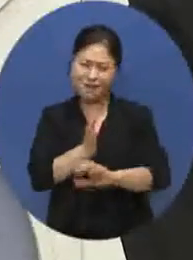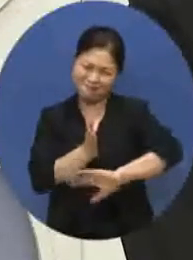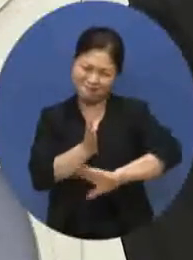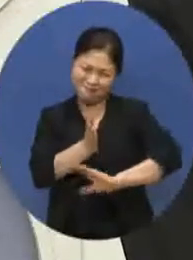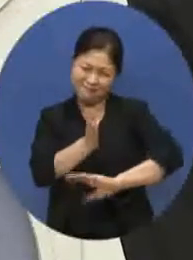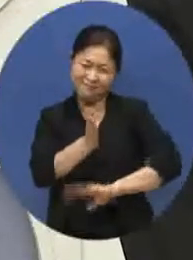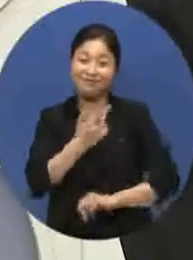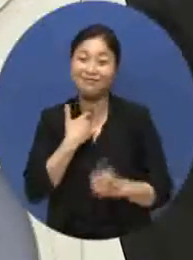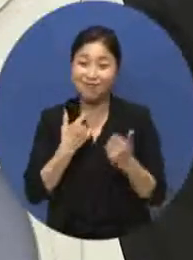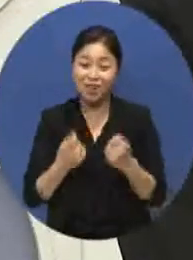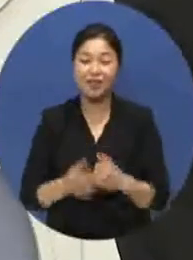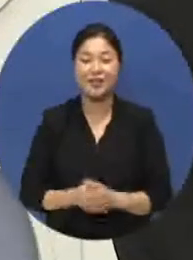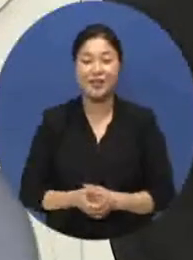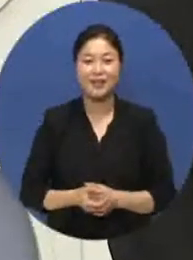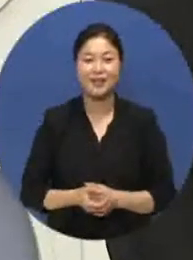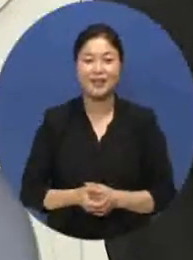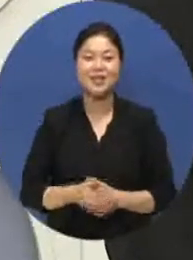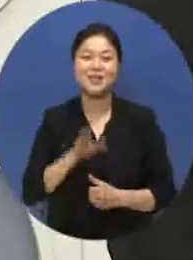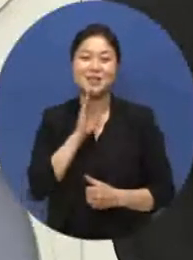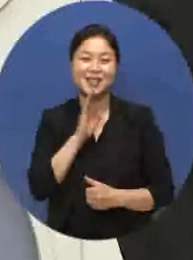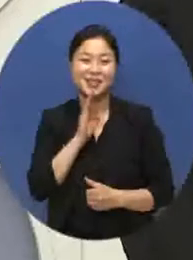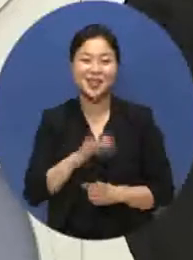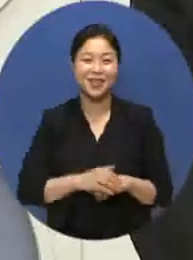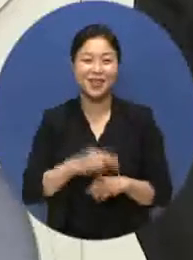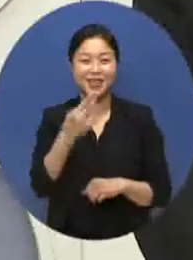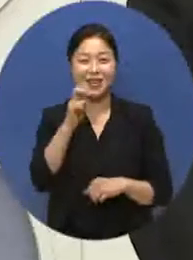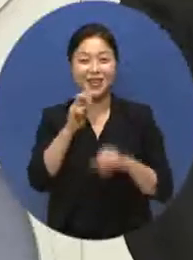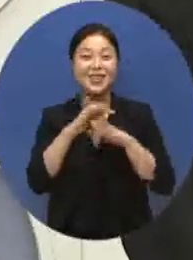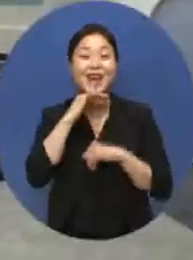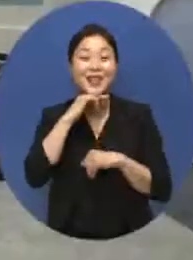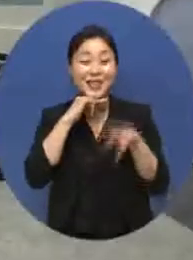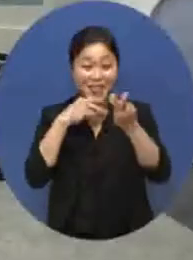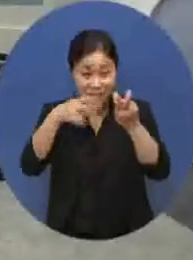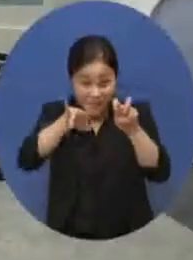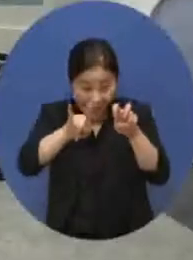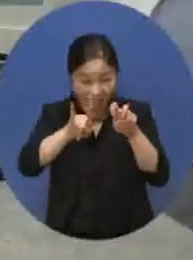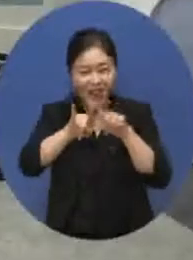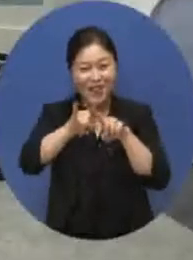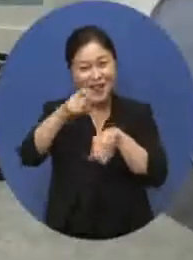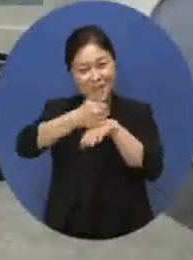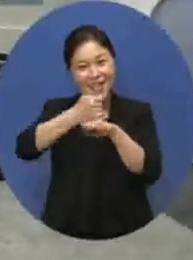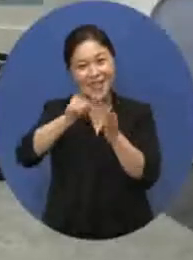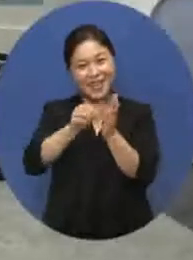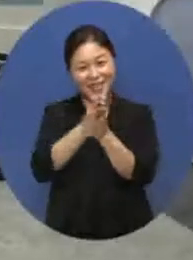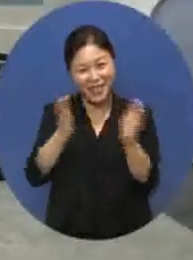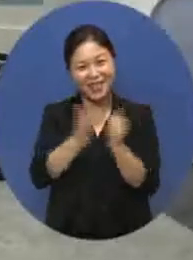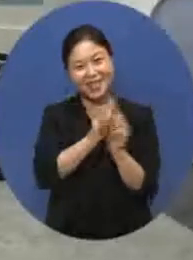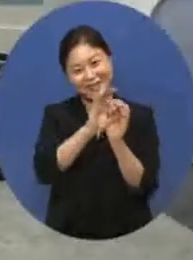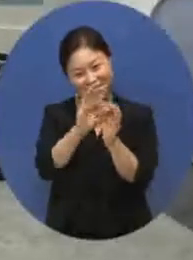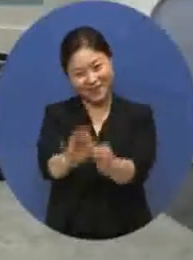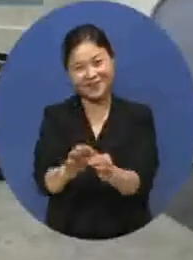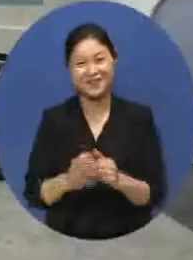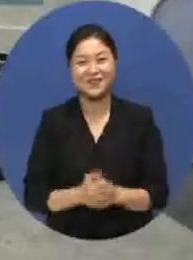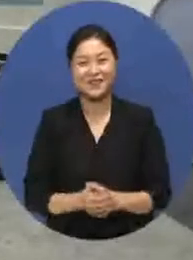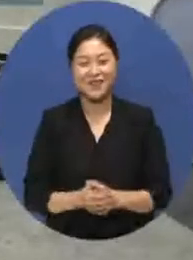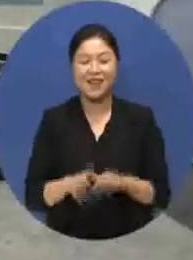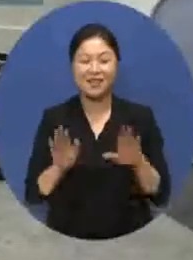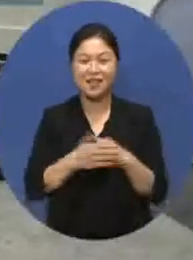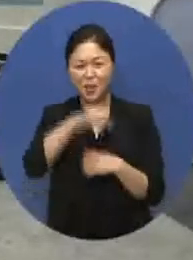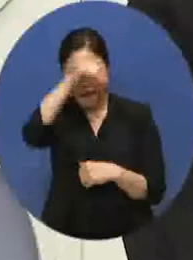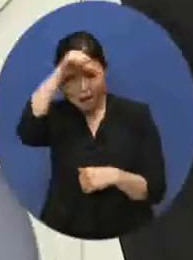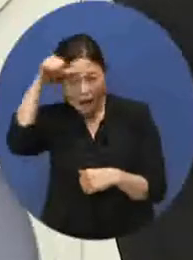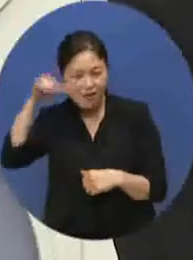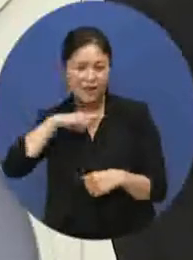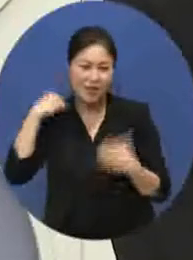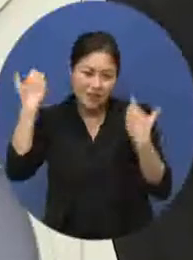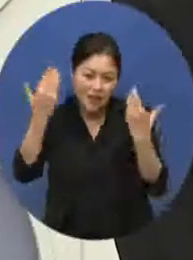길을 걸어 오셨는데 20대 후반에 시작해서 하다가 그렇게 됐습니다. 하시면서 평생을 바쳐서